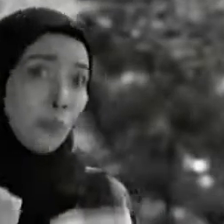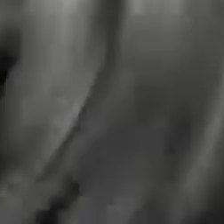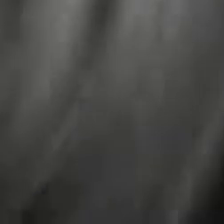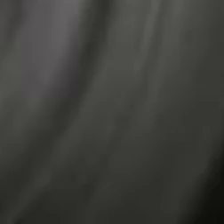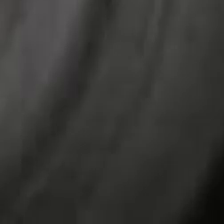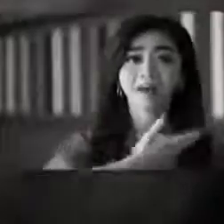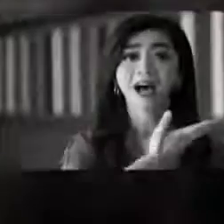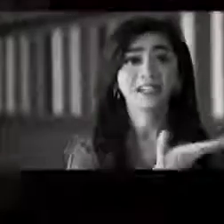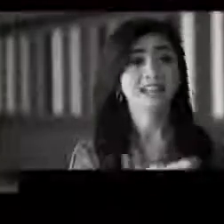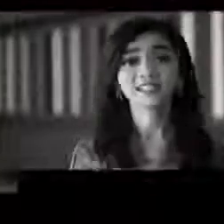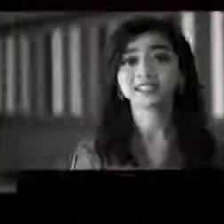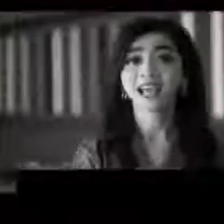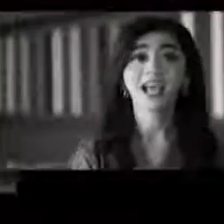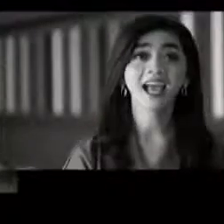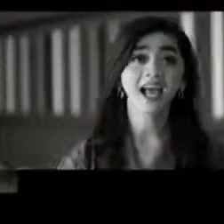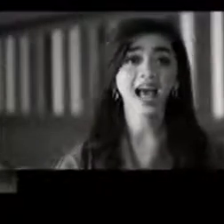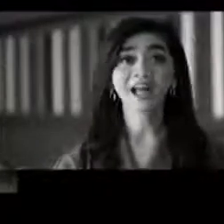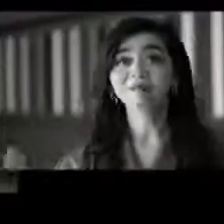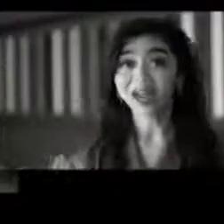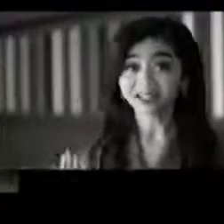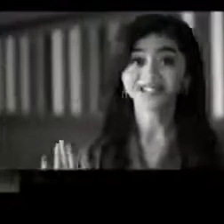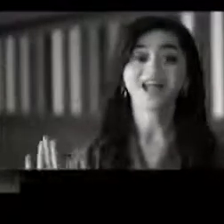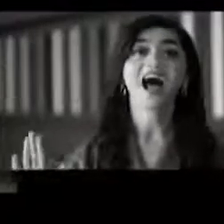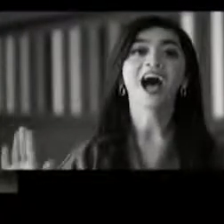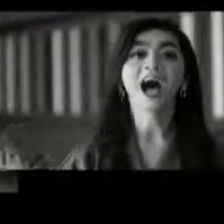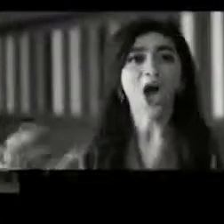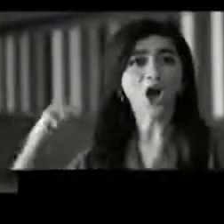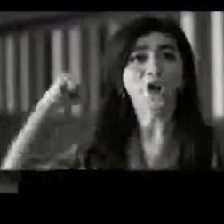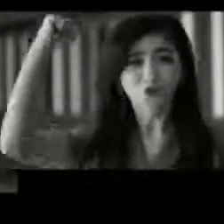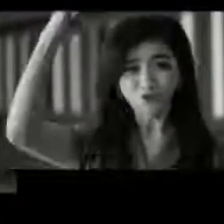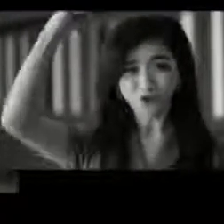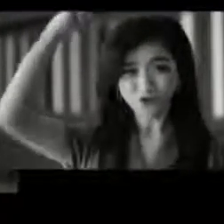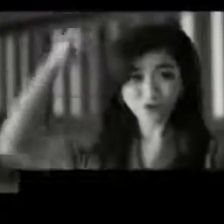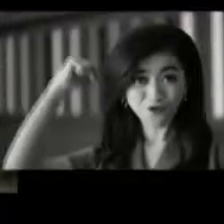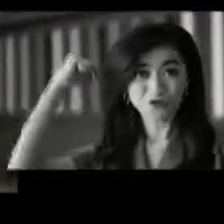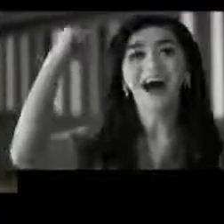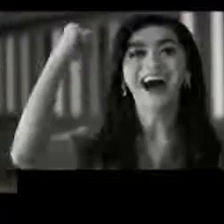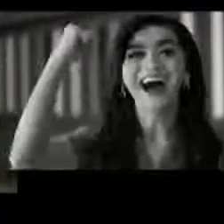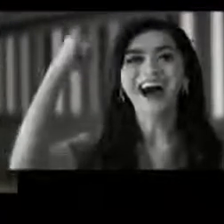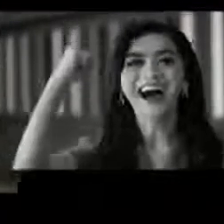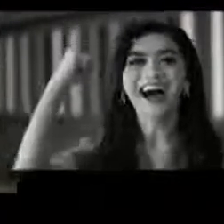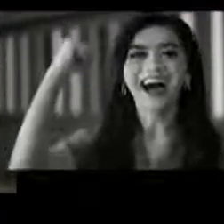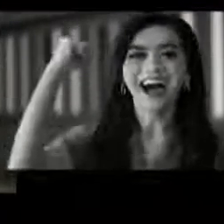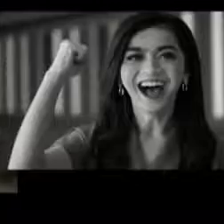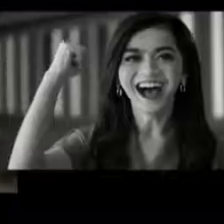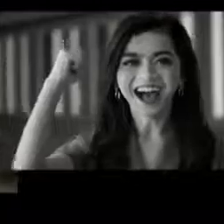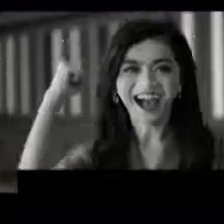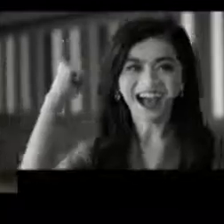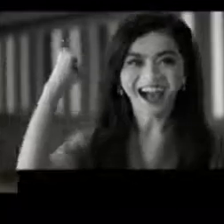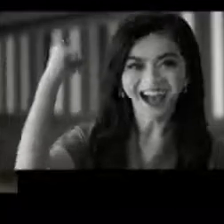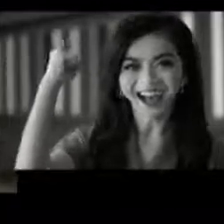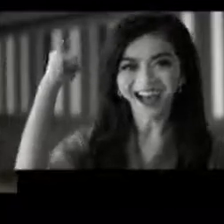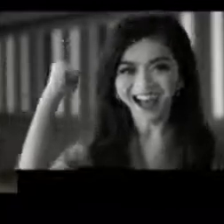amatimu Badan sehat bangsa kuat